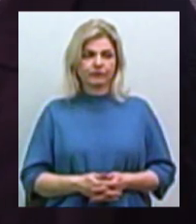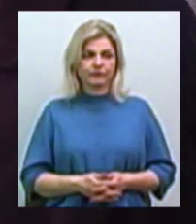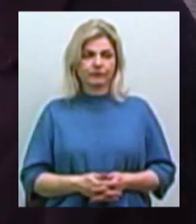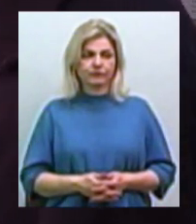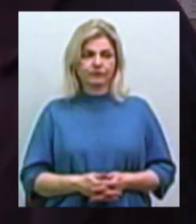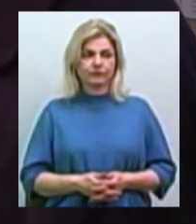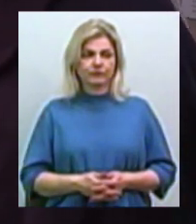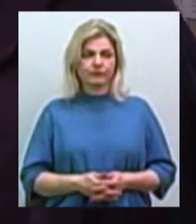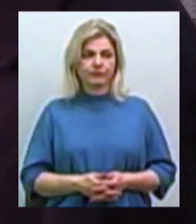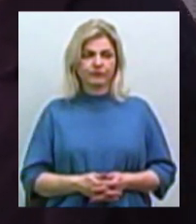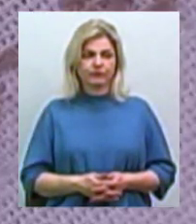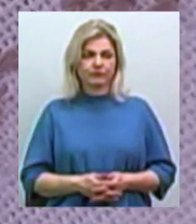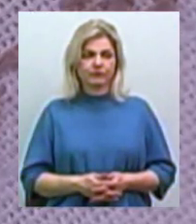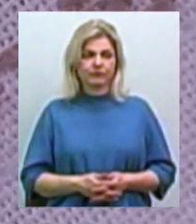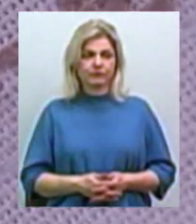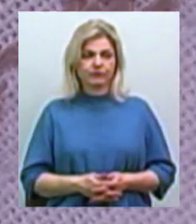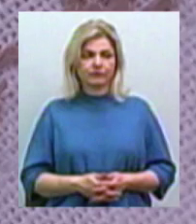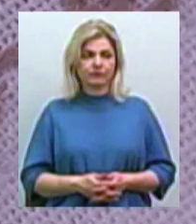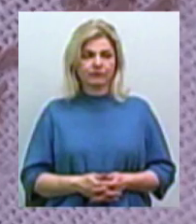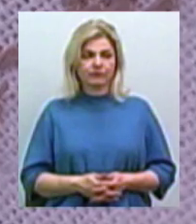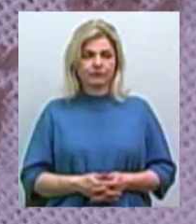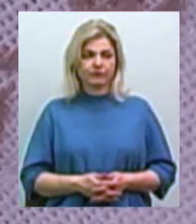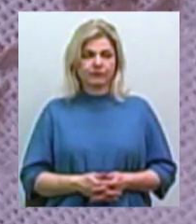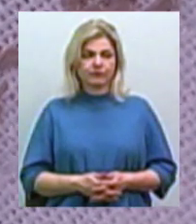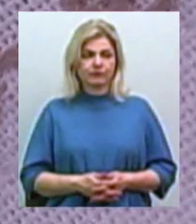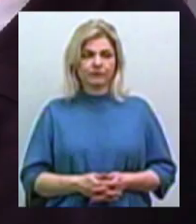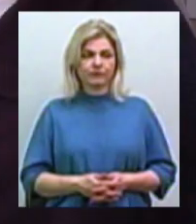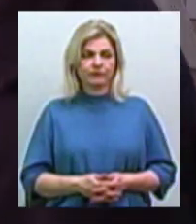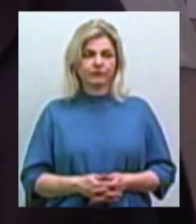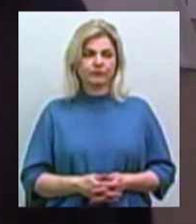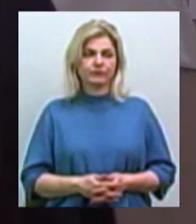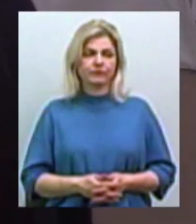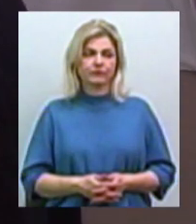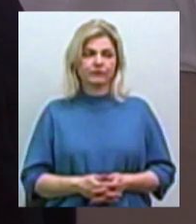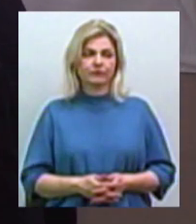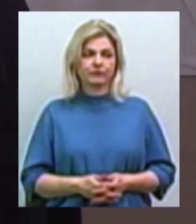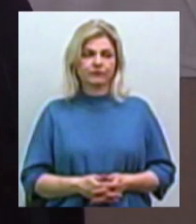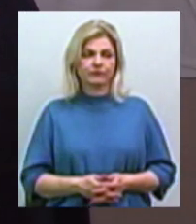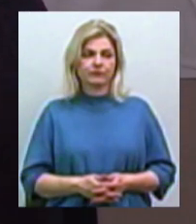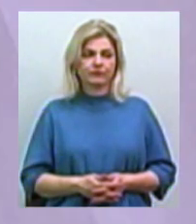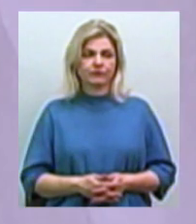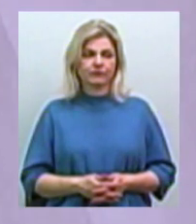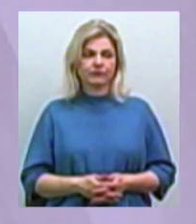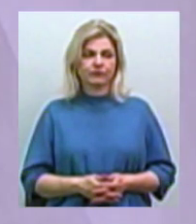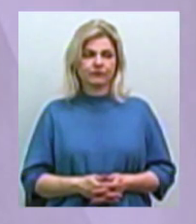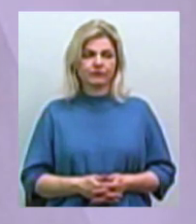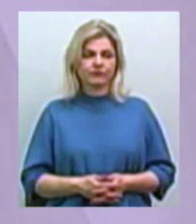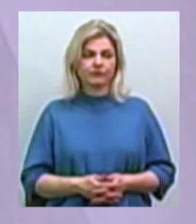набірування. Мережка ляхівка, знову набірування, тут теж набірування,